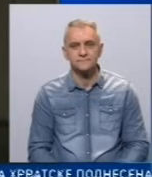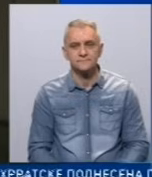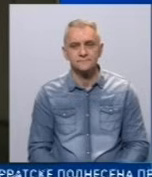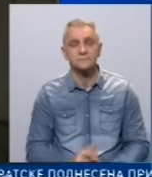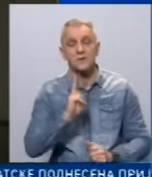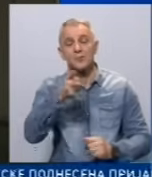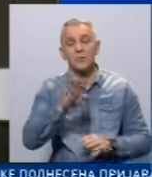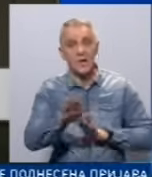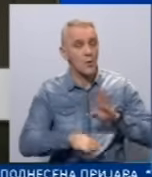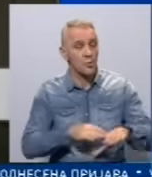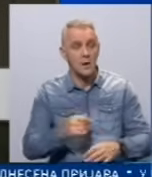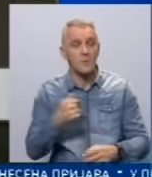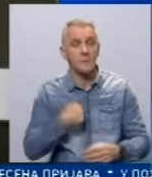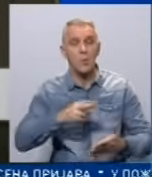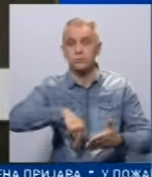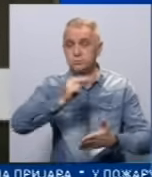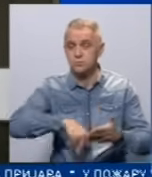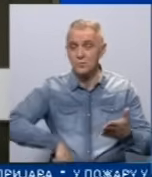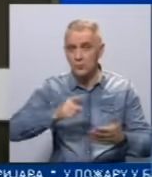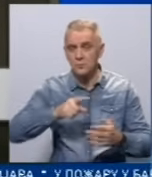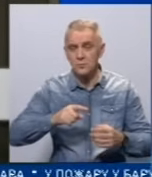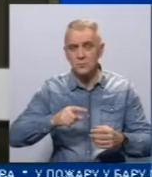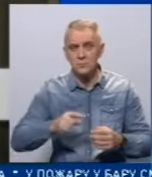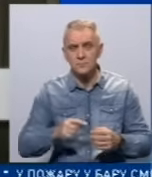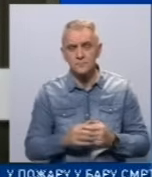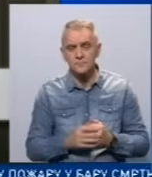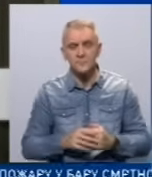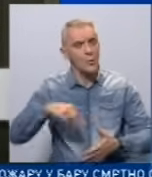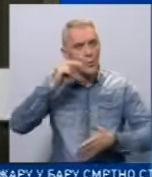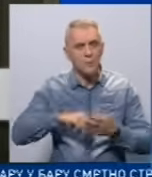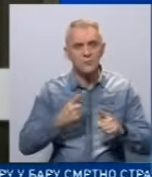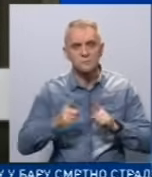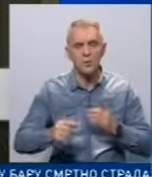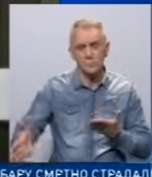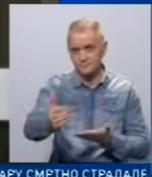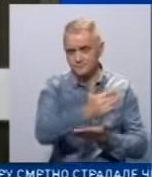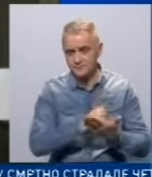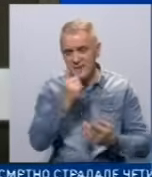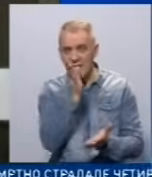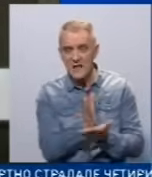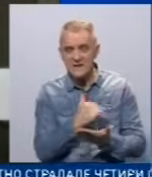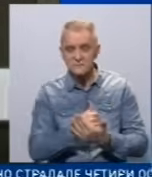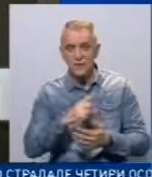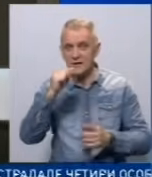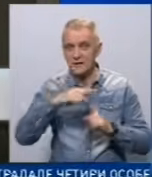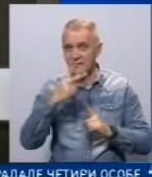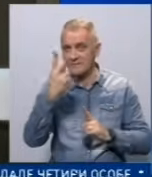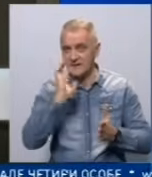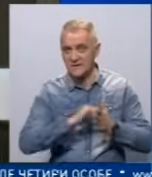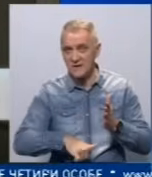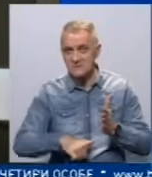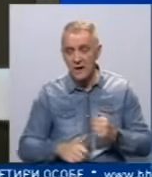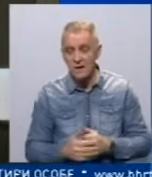Drugi korak je da se napokon potpiše ugovor vezan za prikupljanje i raspodjelu sredstava od